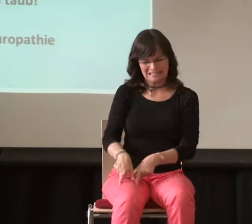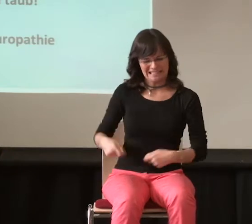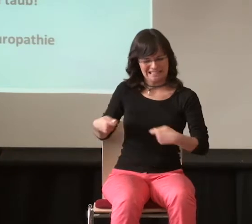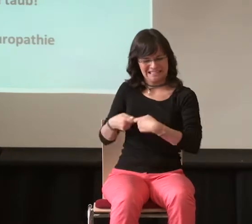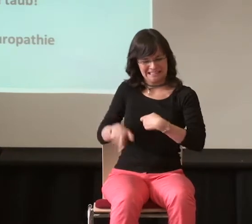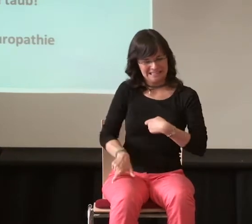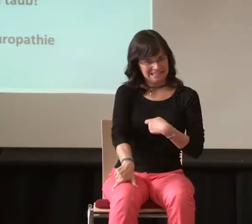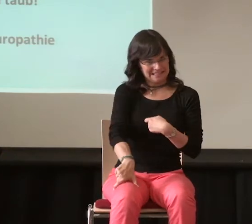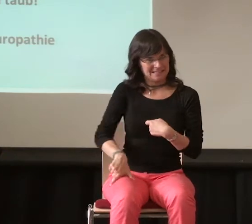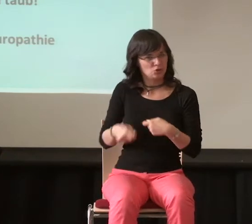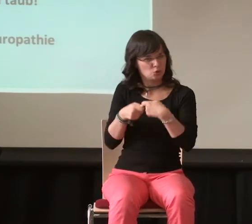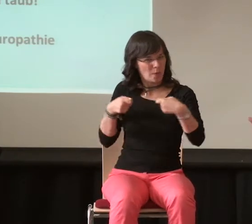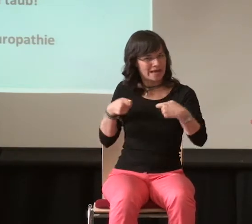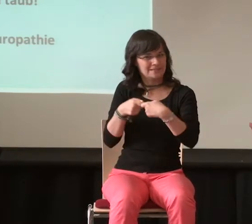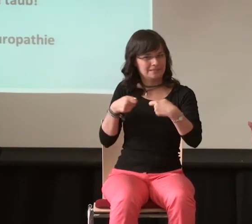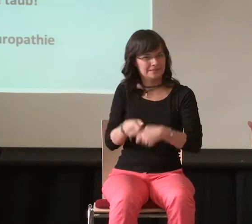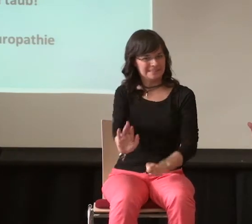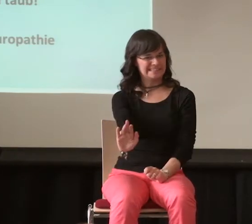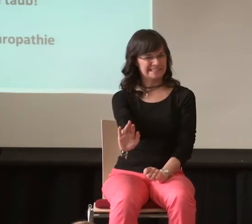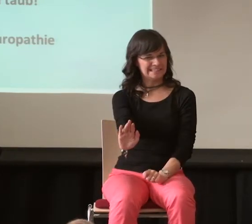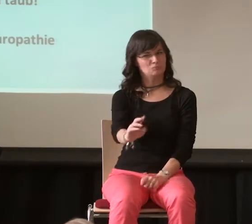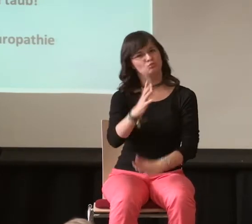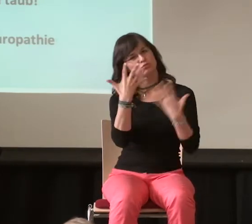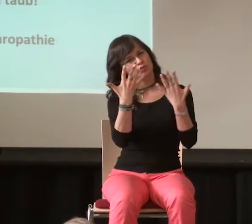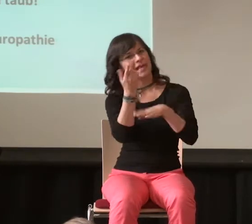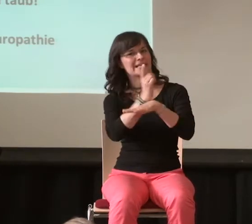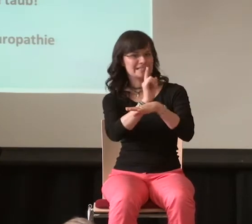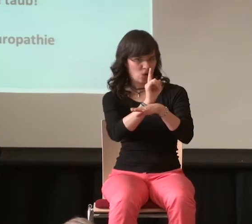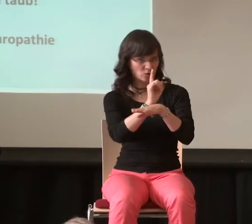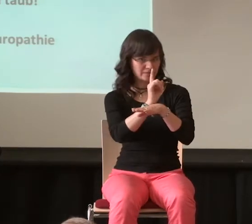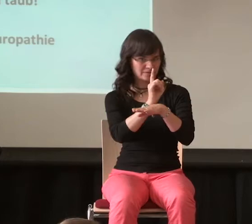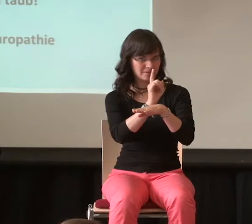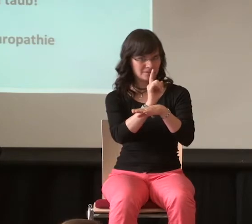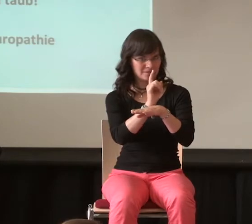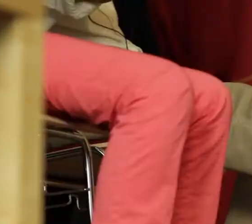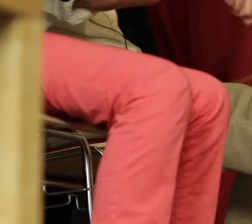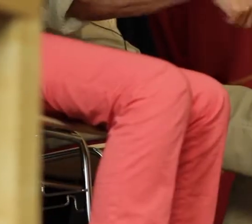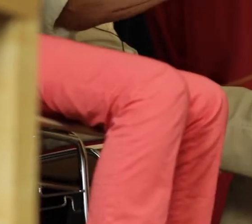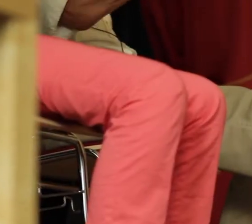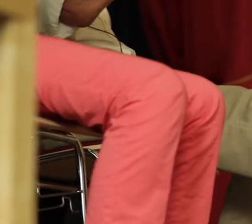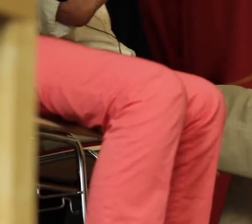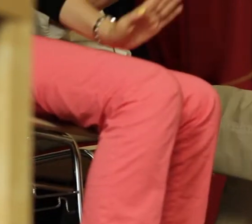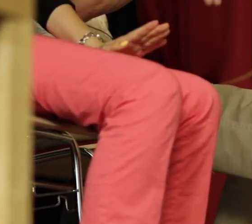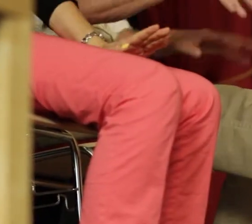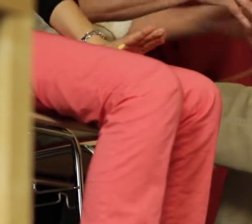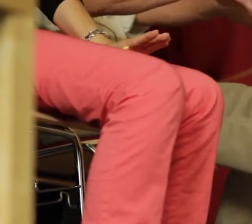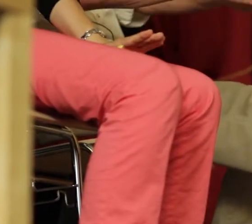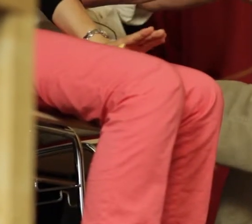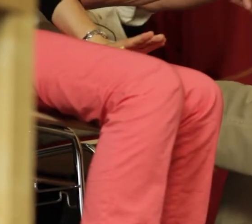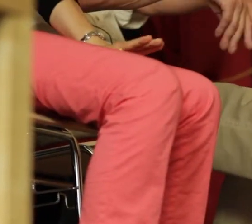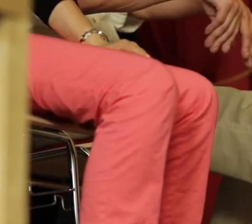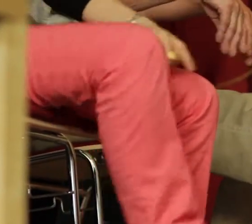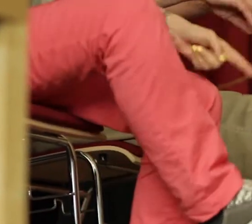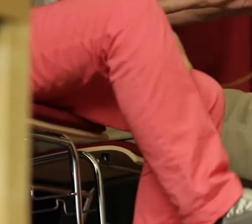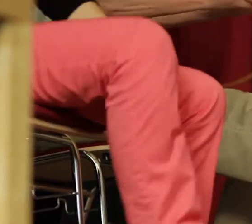Oberschenkelmuskel an, diesen großen Oberschenkelmuskel, halten das zehn Sekunden und beginnen, wir haben da unten zwei Sprunggelenke, also zwei